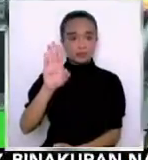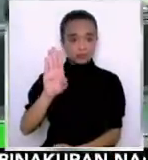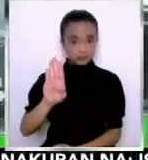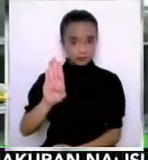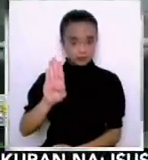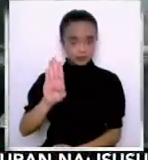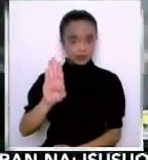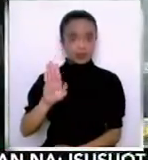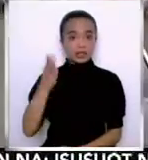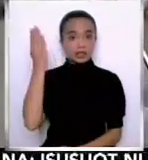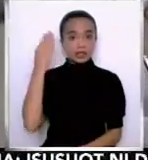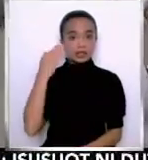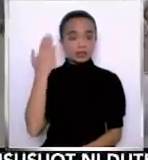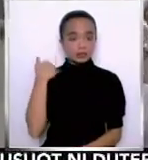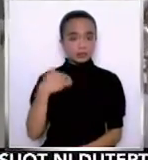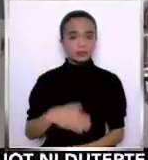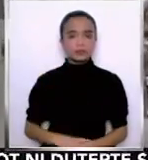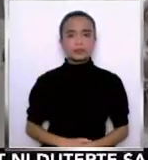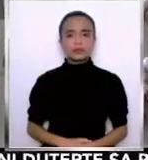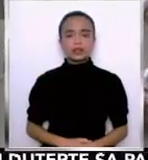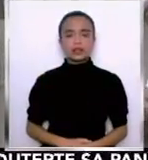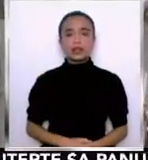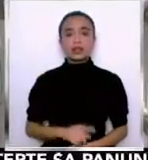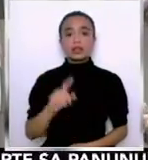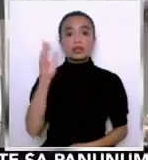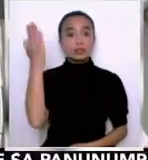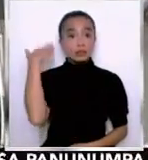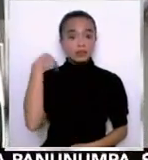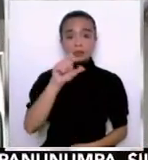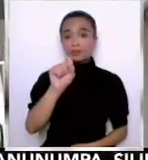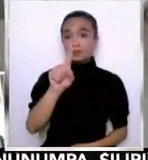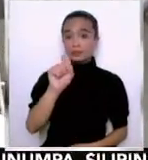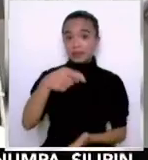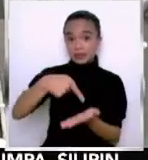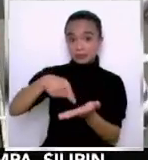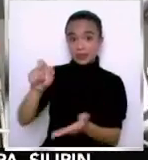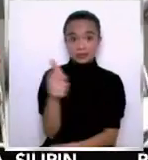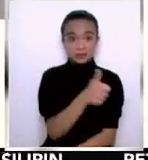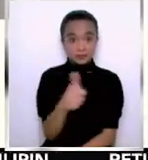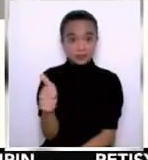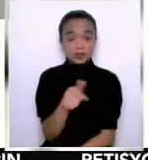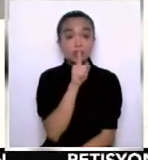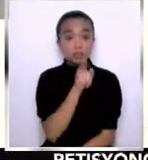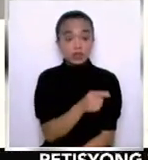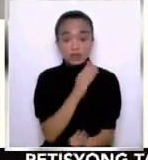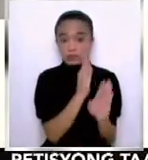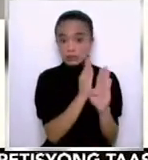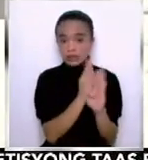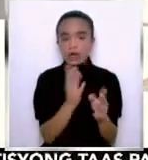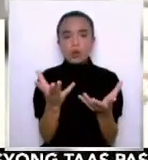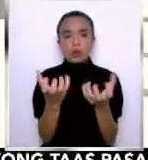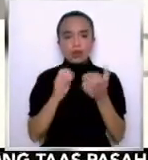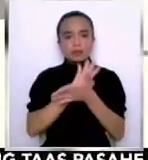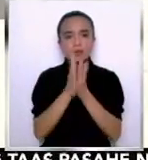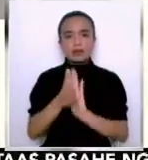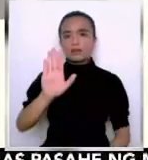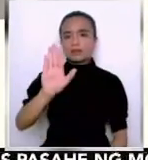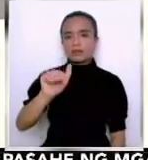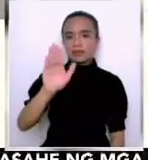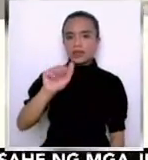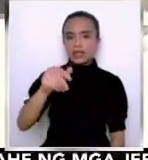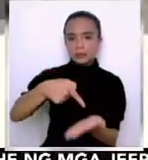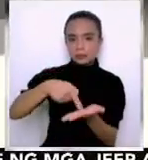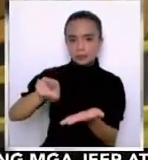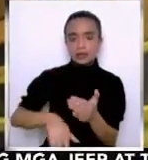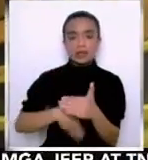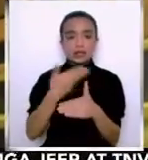o LTFRB. Ang dating 11 pesos na pamasahe sa ordinaryong bus, gusto nilang gawing 15 pesos. Ang mga aircon